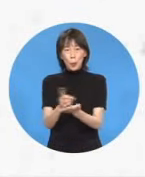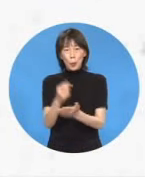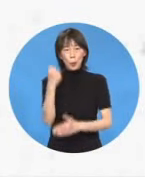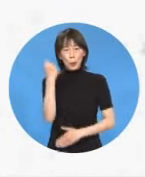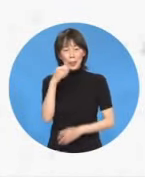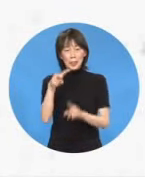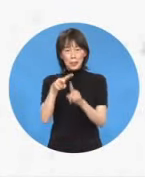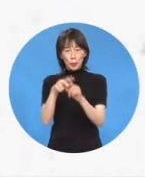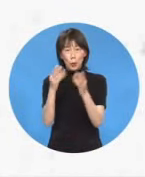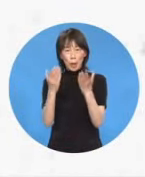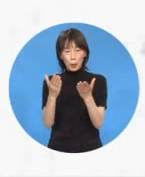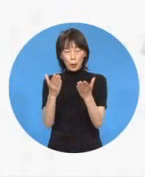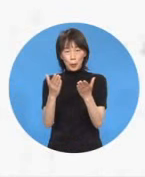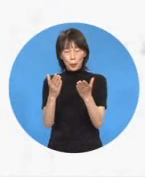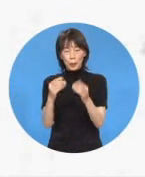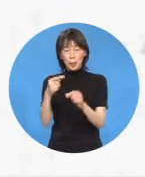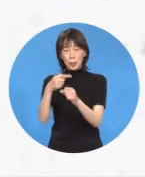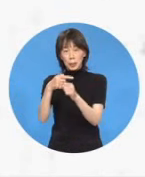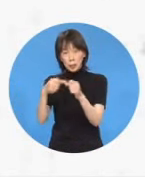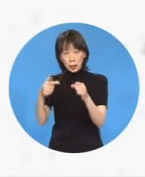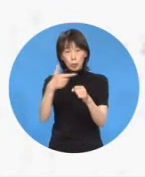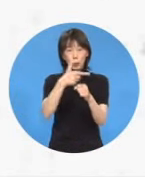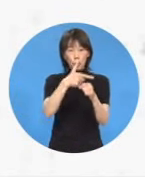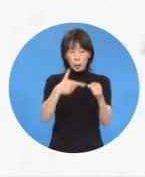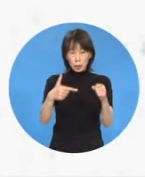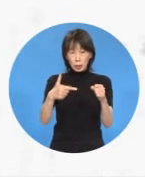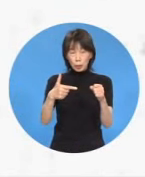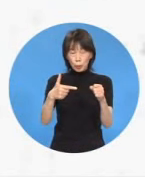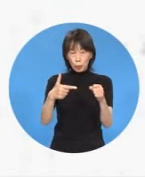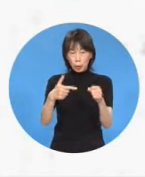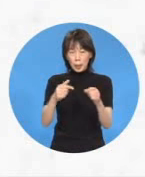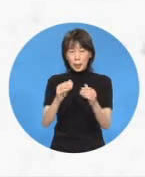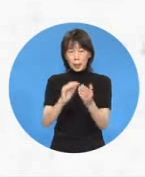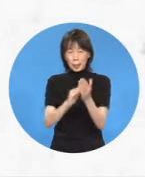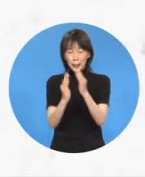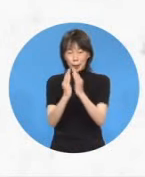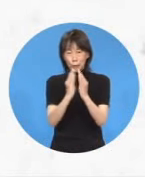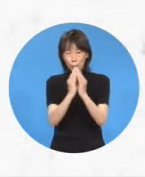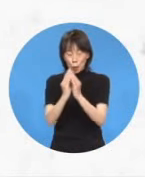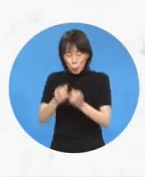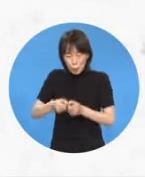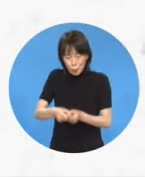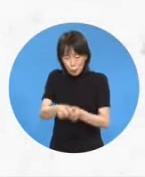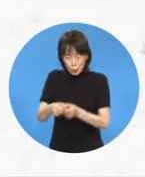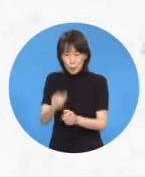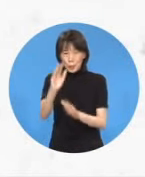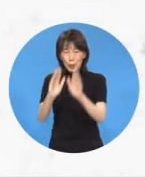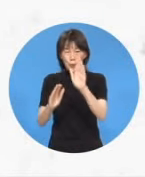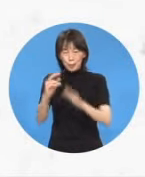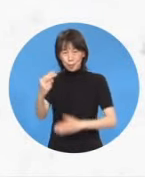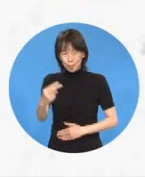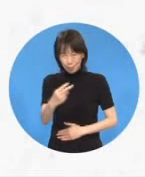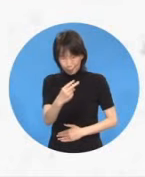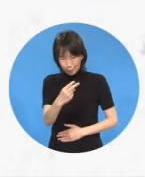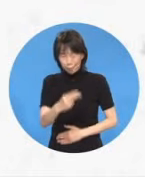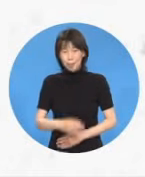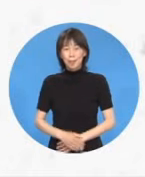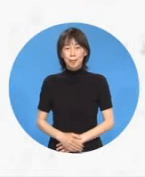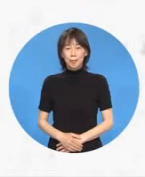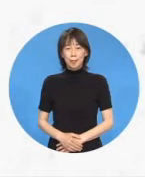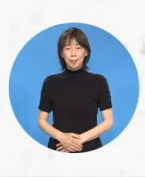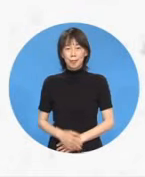小学校で行われた1年生と6年生の児童によるたけのこ堀の様子をご覧いただきながらお別れし